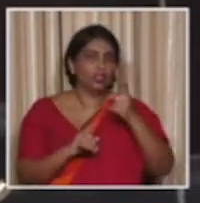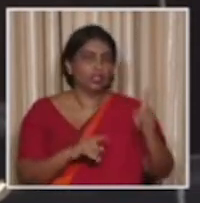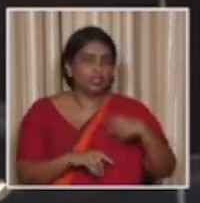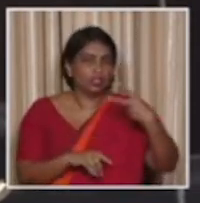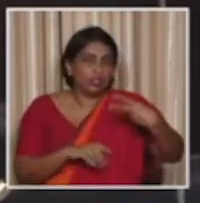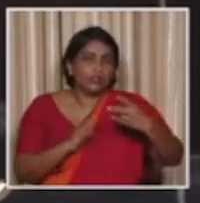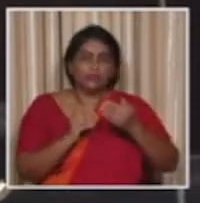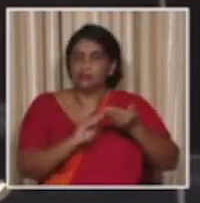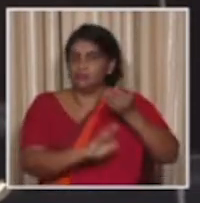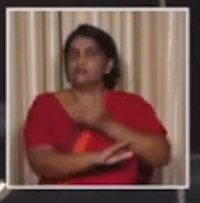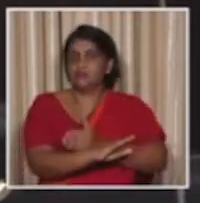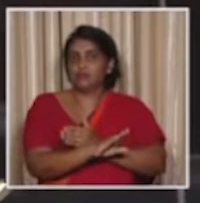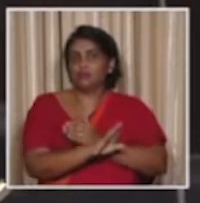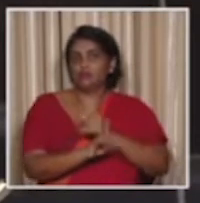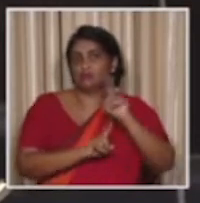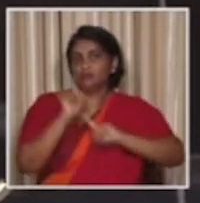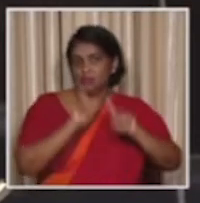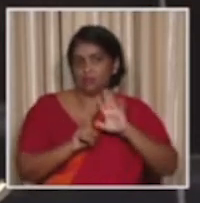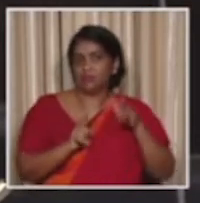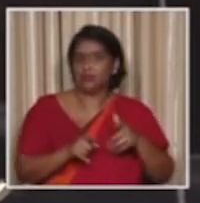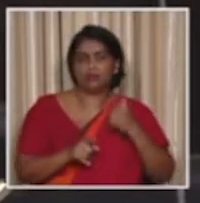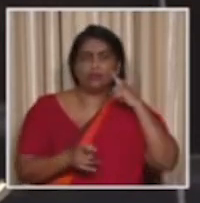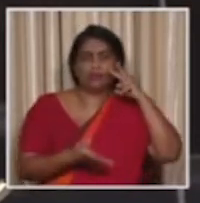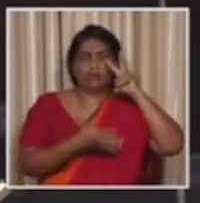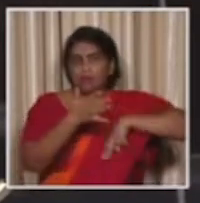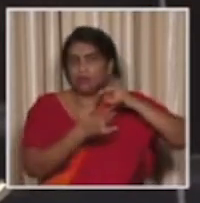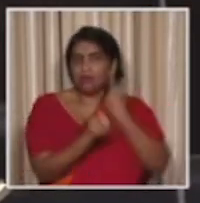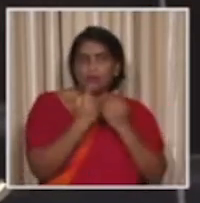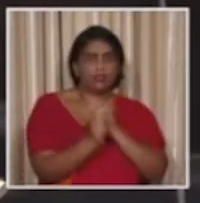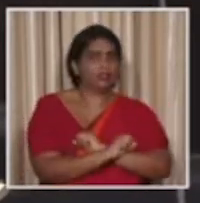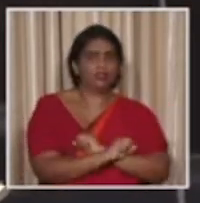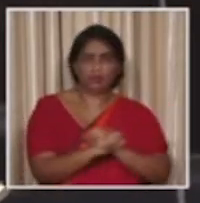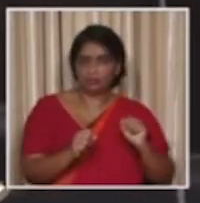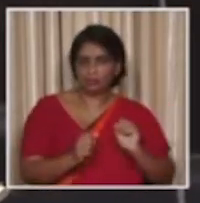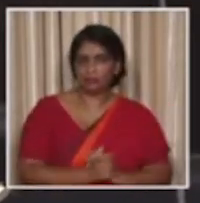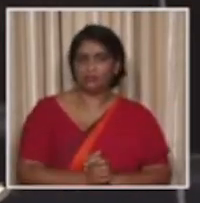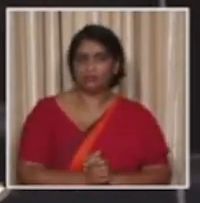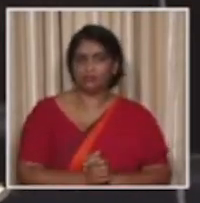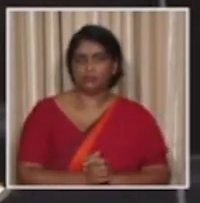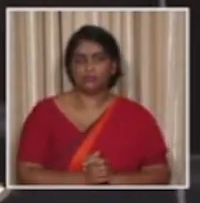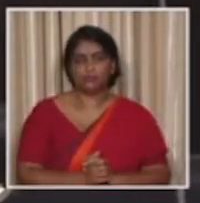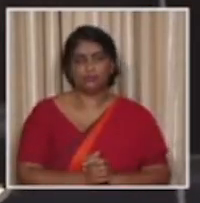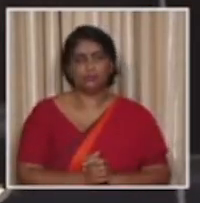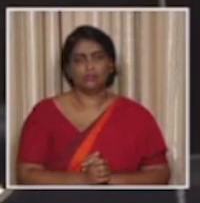දෙක කාලයක් මේක සාකච්ඡා කරන්න. මොකද කිසිම විශ්ලේෂණයක් කළත් නැහැ. ඉතින්